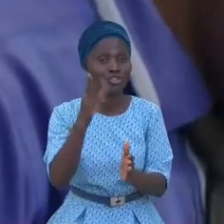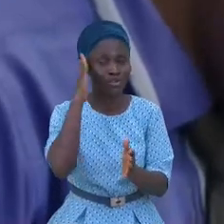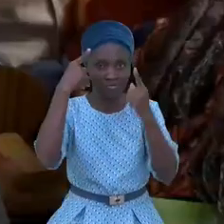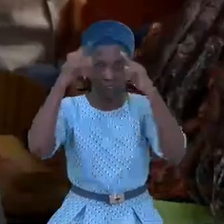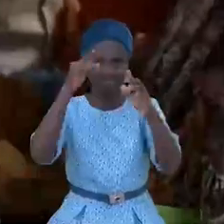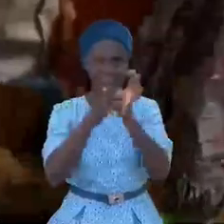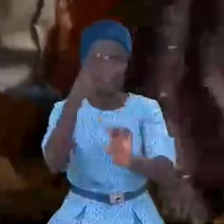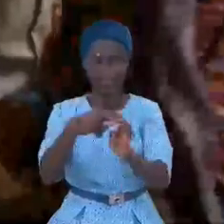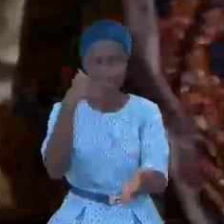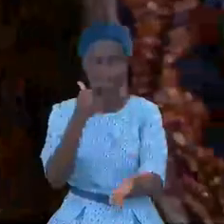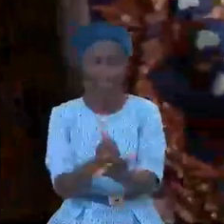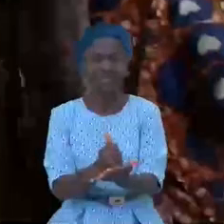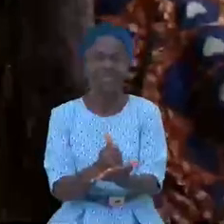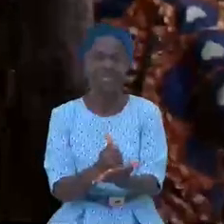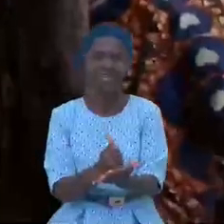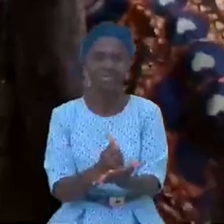au nom de Jésus.